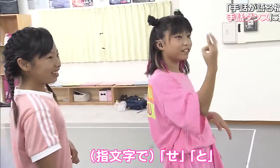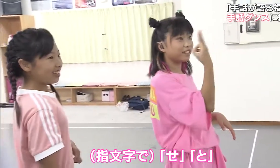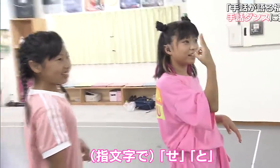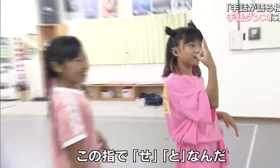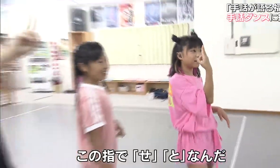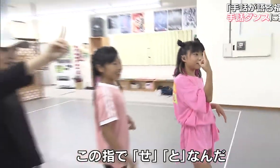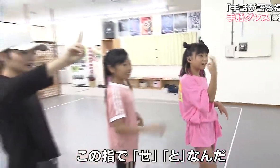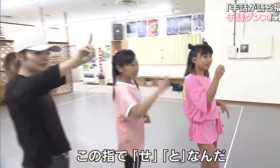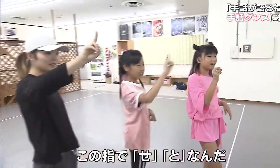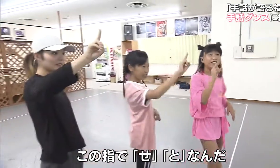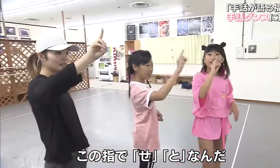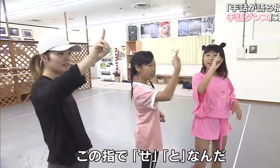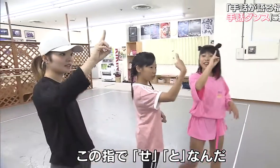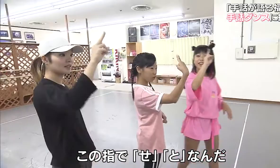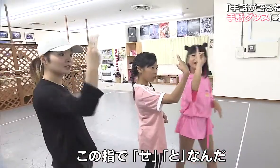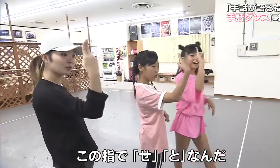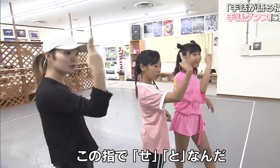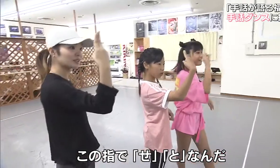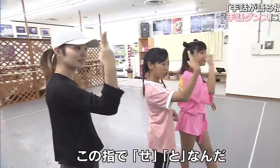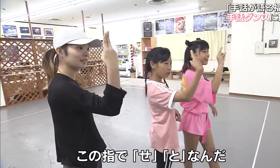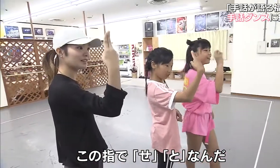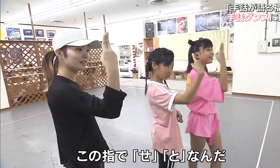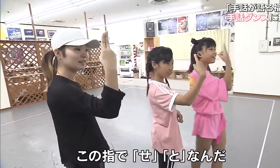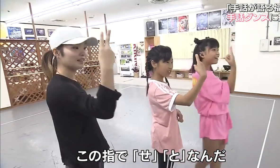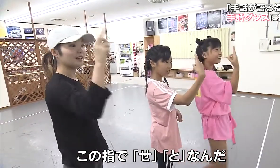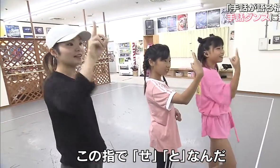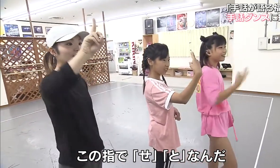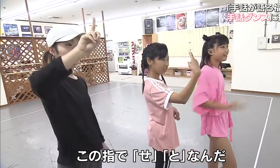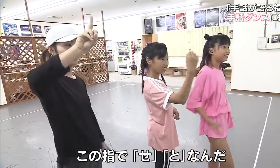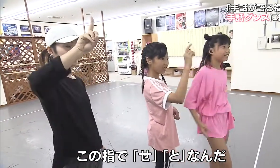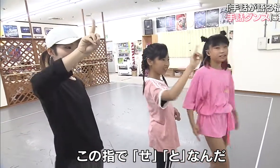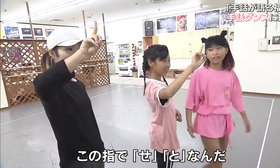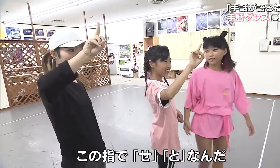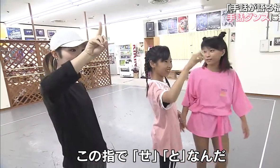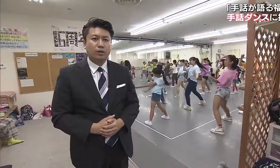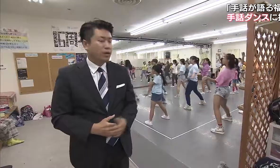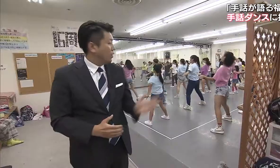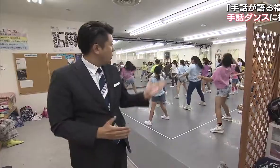ここの指なんだ。せーとなんだ。